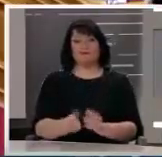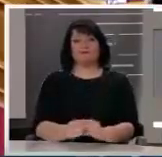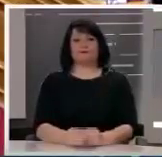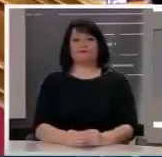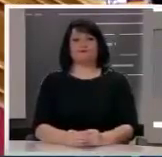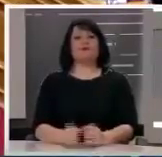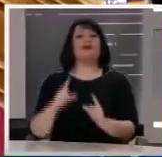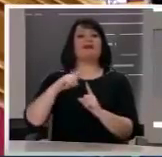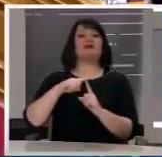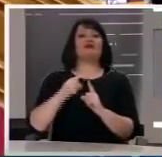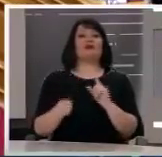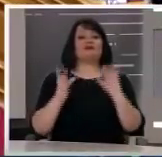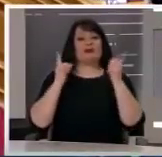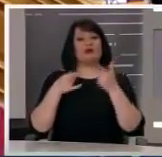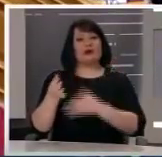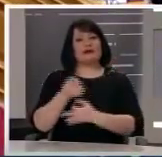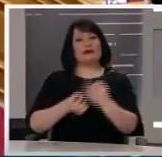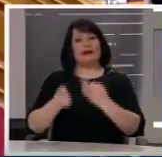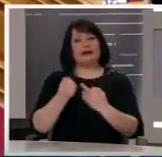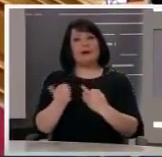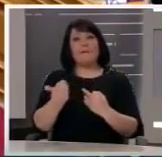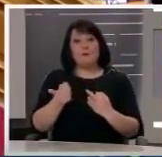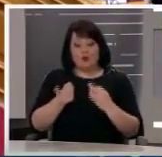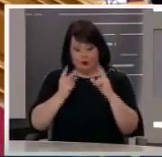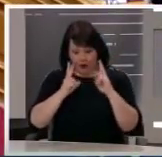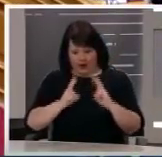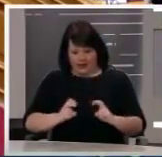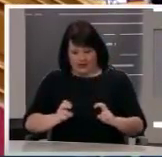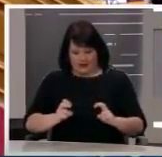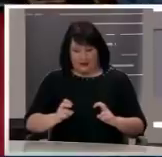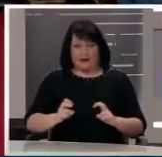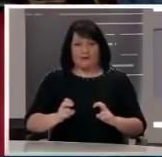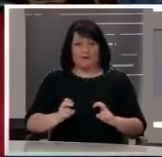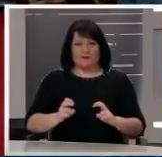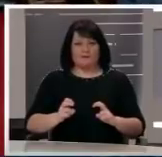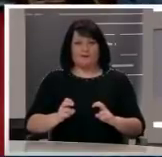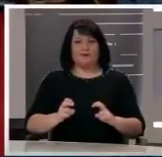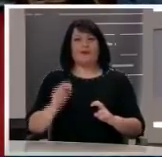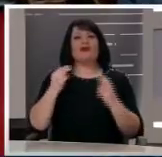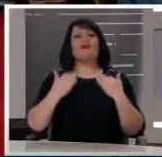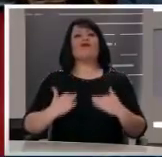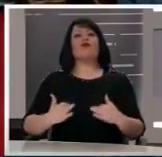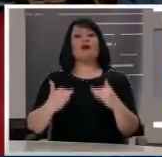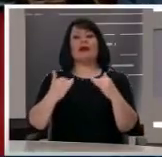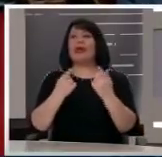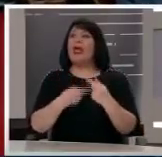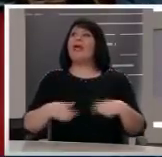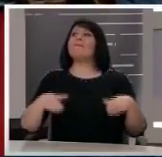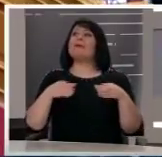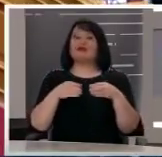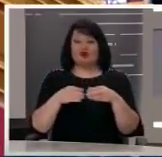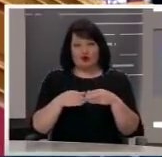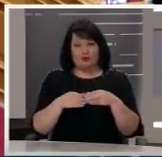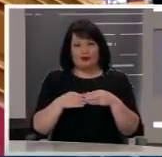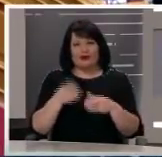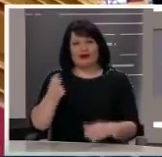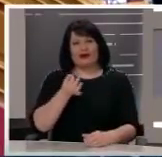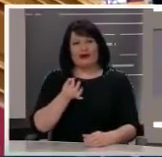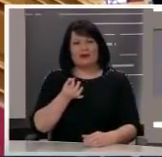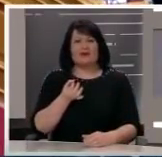Είπε ο κύριος Στασούλας ότι η προανακριτική που συζητάει η Βουλή, η Επιτροπή της Βουλής, εξελίσσεται, λέει, σε